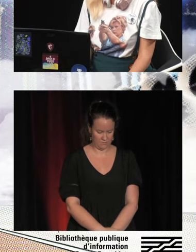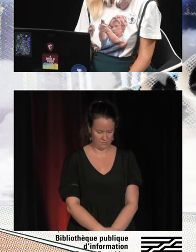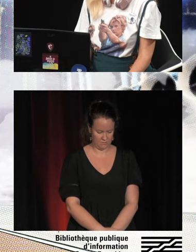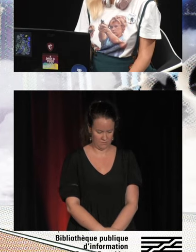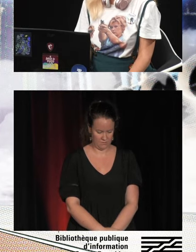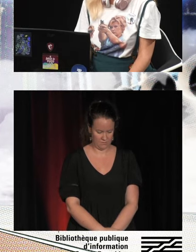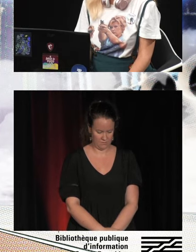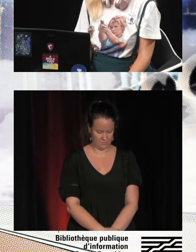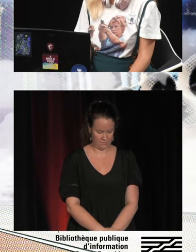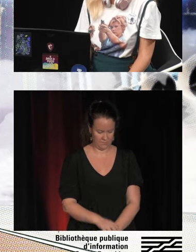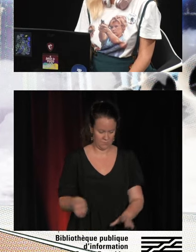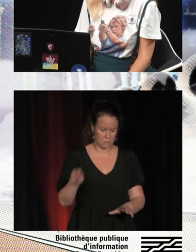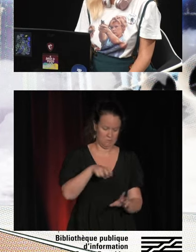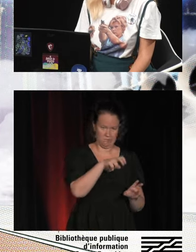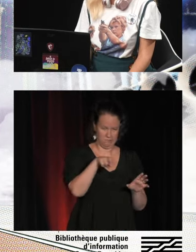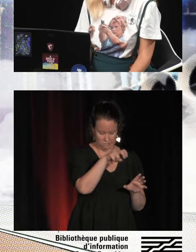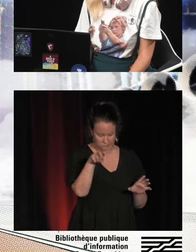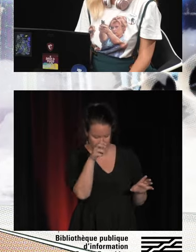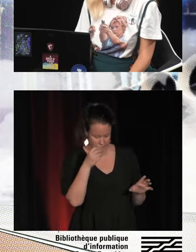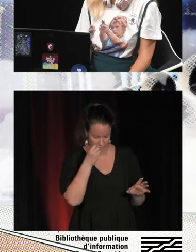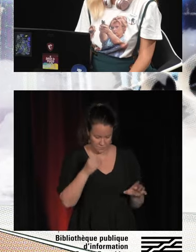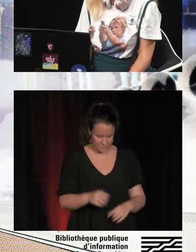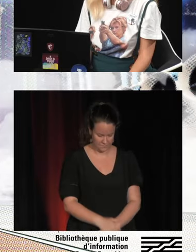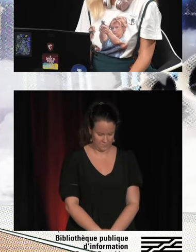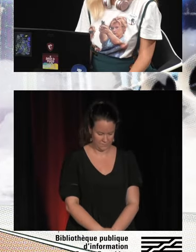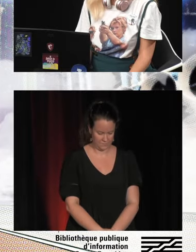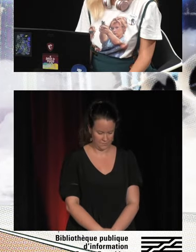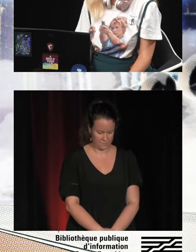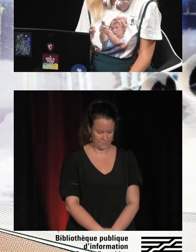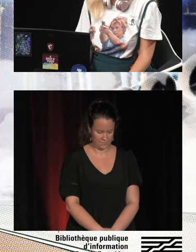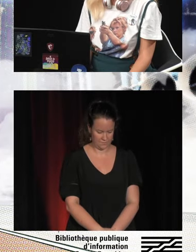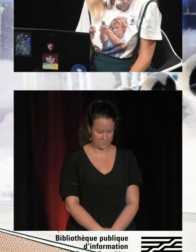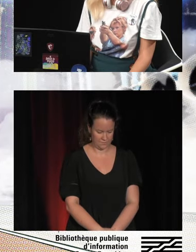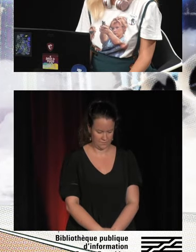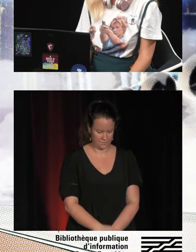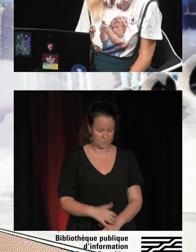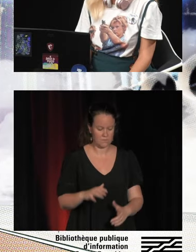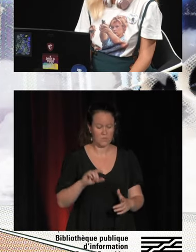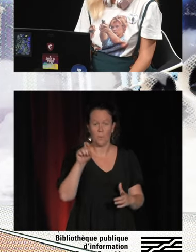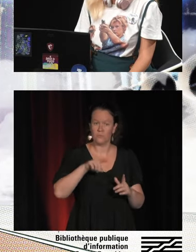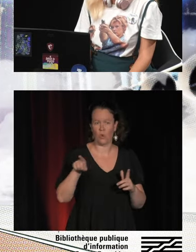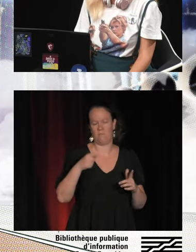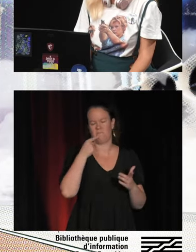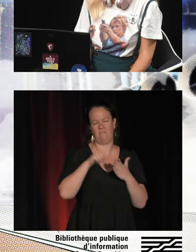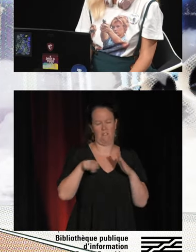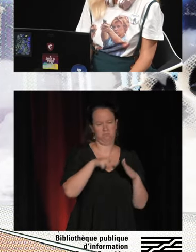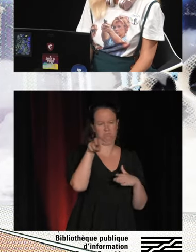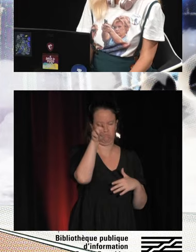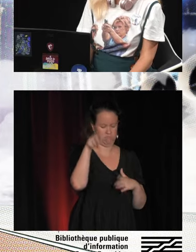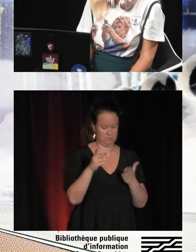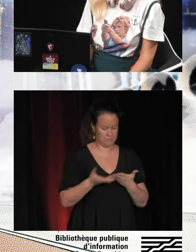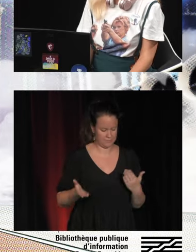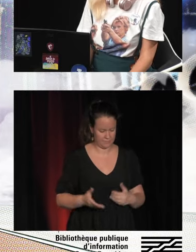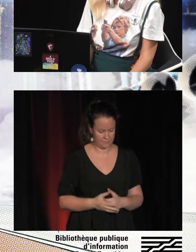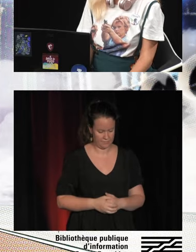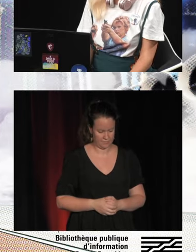Alors, on repasse par là, on passe par là-haut. On n'est pas obligé, mais je préfère. Ok, là, il va